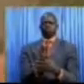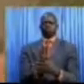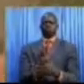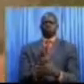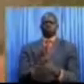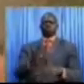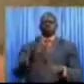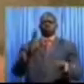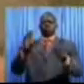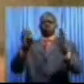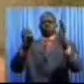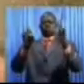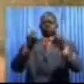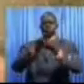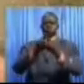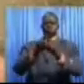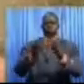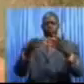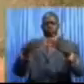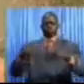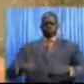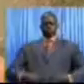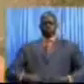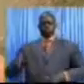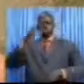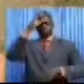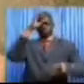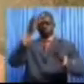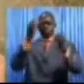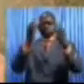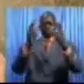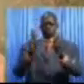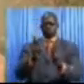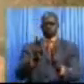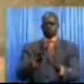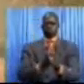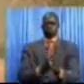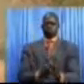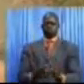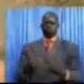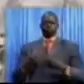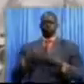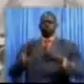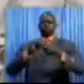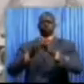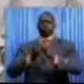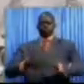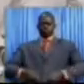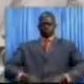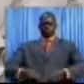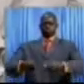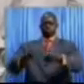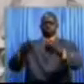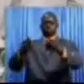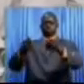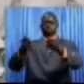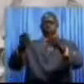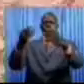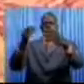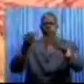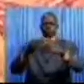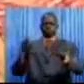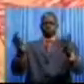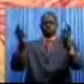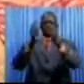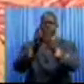À l'île de ces jeunes hommes, ils sont nombreux les personnes handicapées qui éprouvent des difficultés d'accès aux salles de rencontre et aux